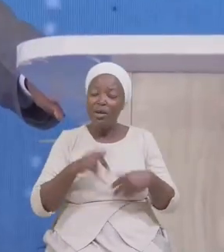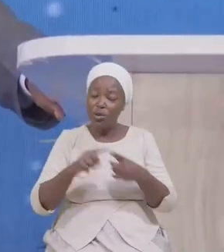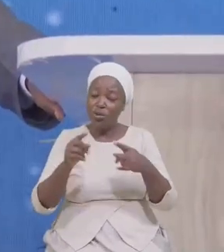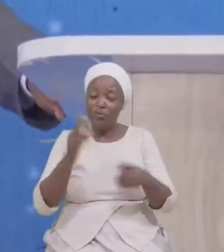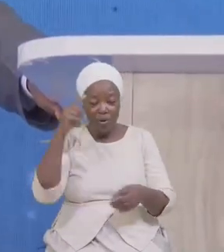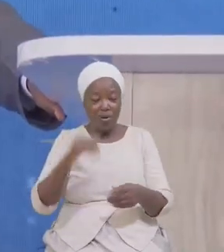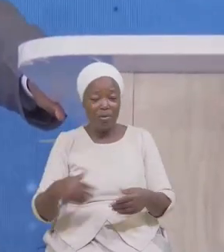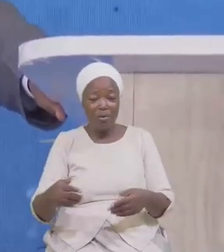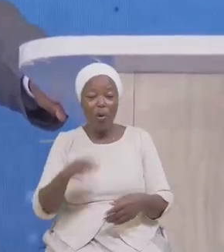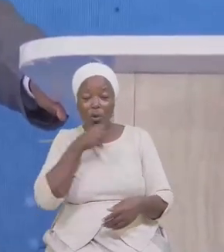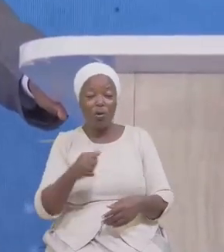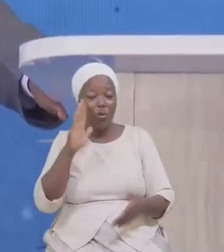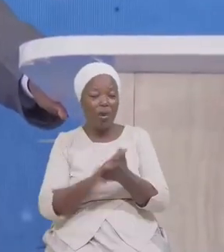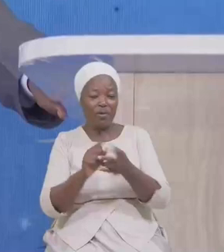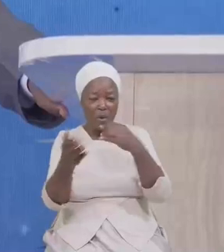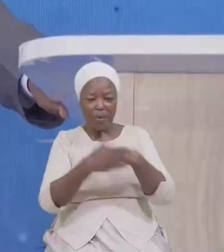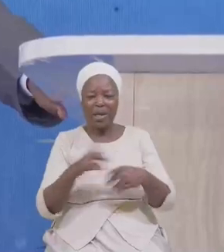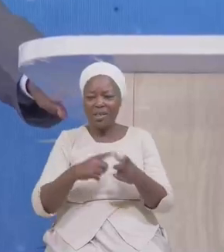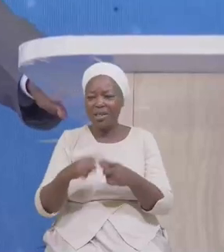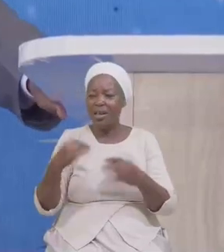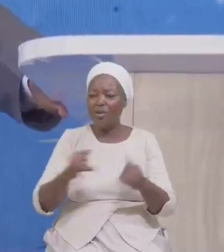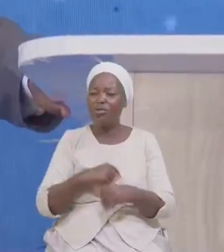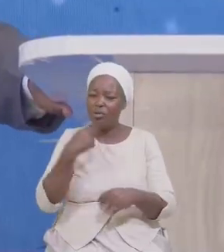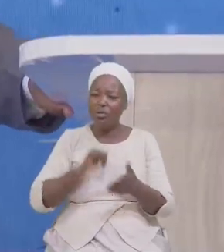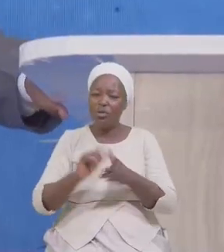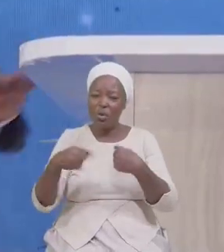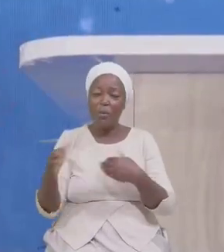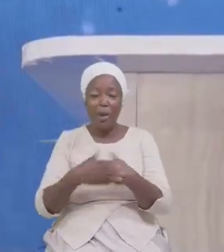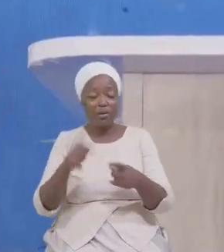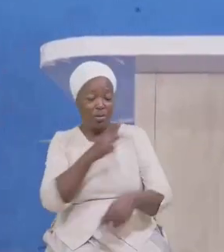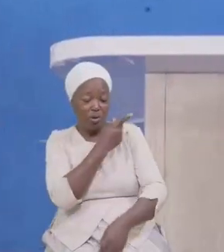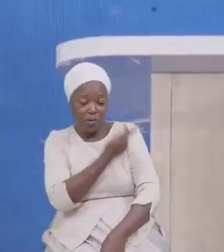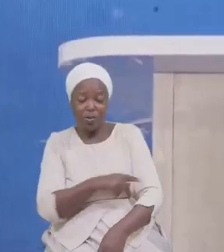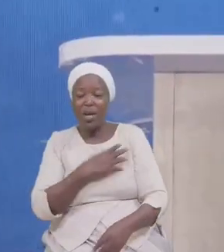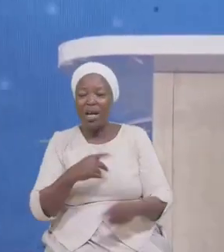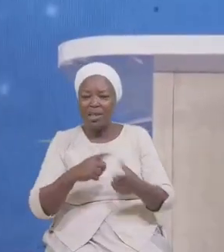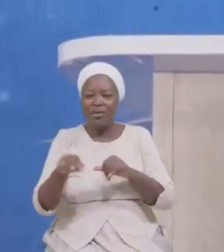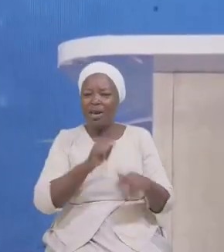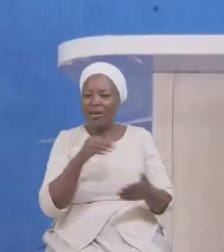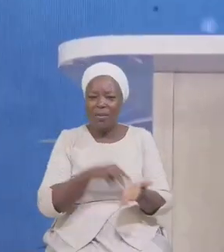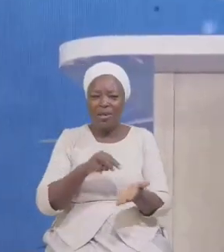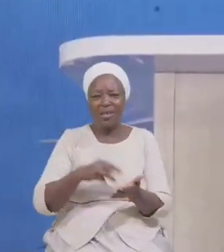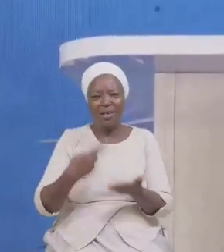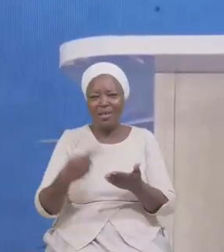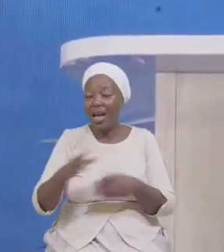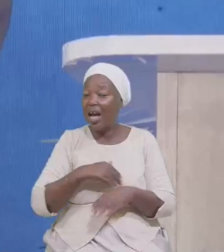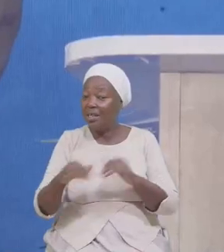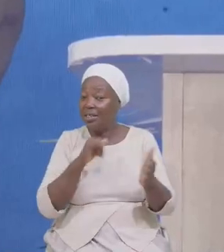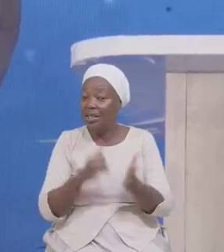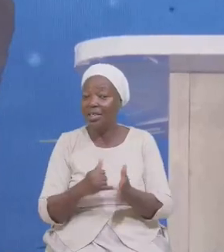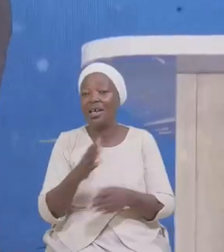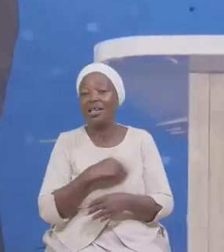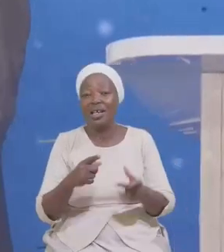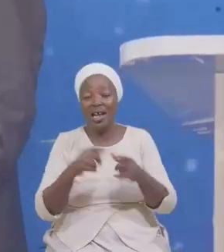Maintenant, tu m'as dit d'aller faire nos tests médicaux après ta prière. Je l'ai fait et j'ai le plaisir de te